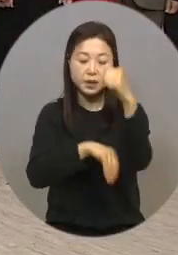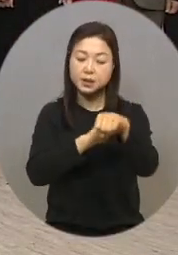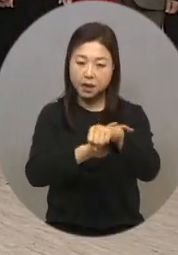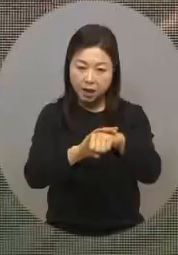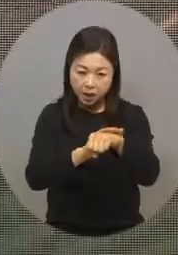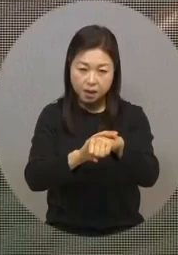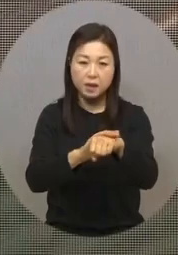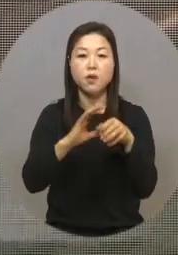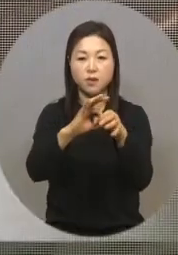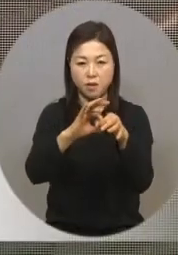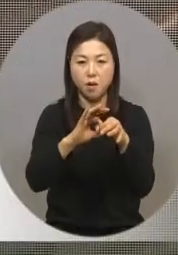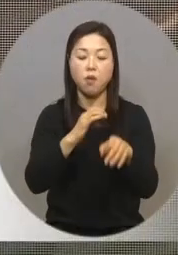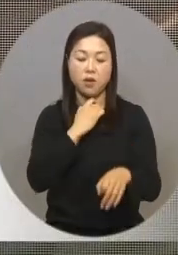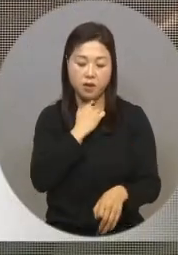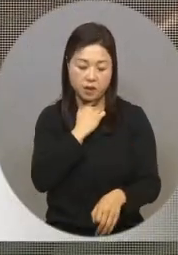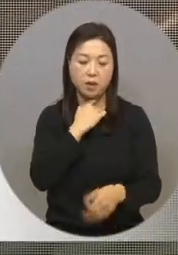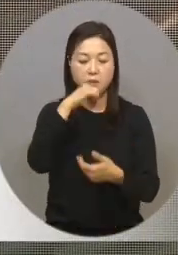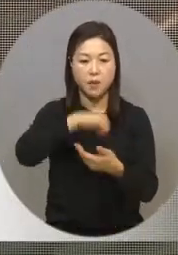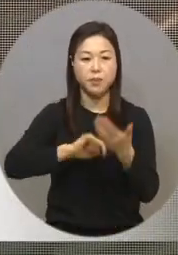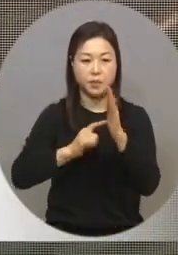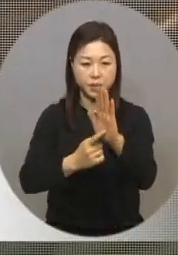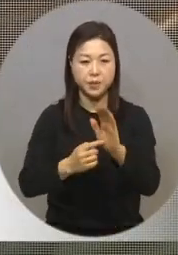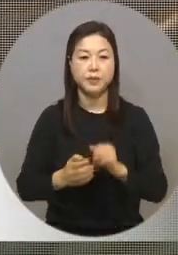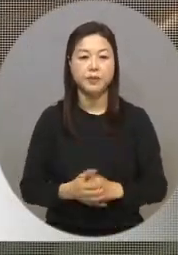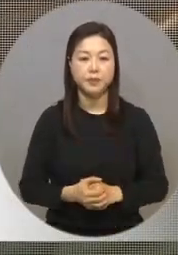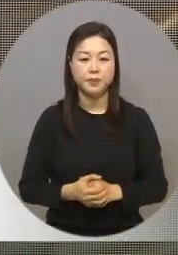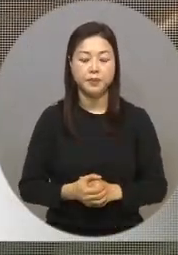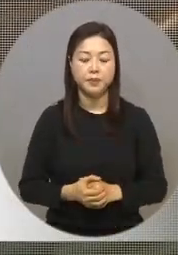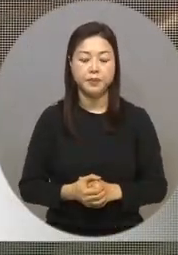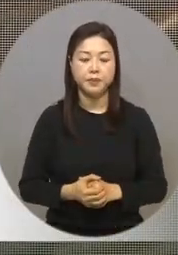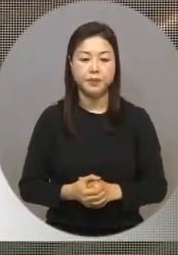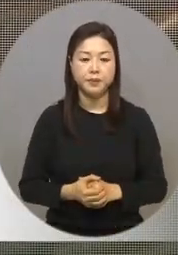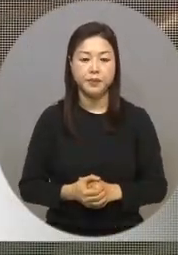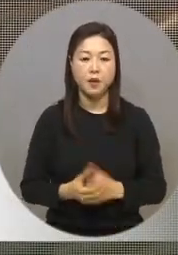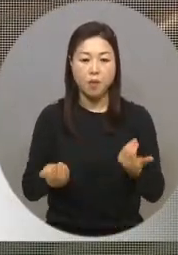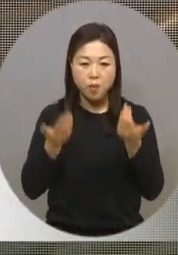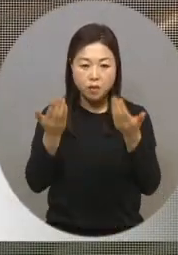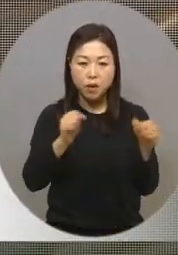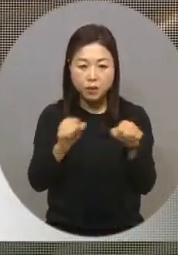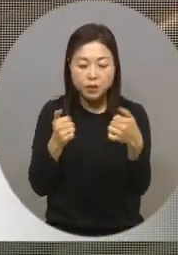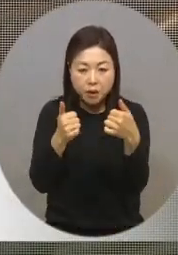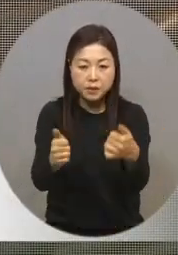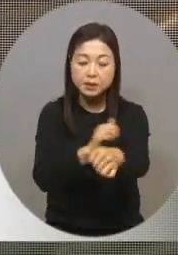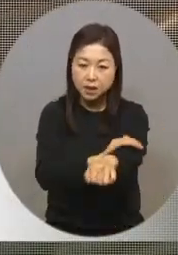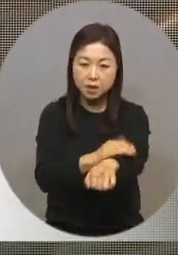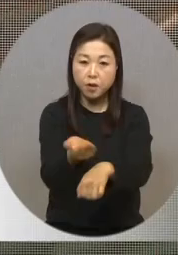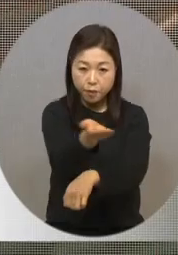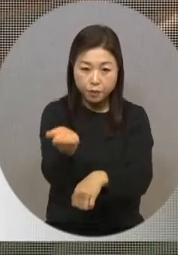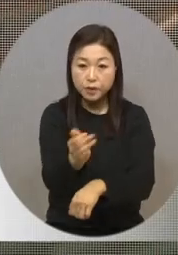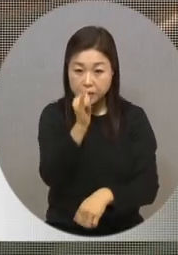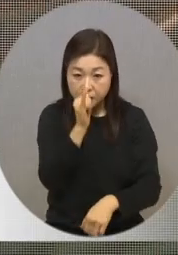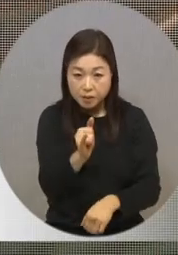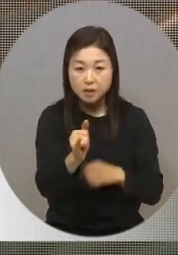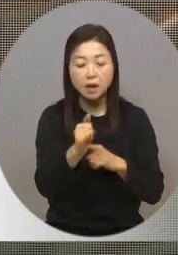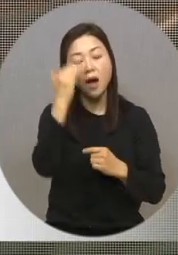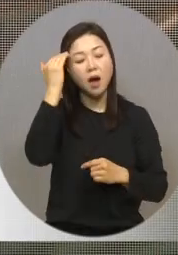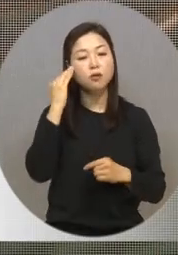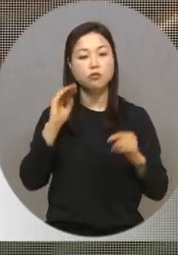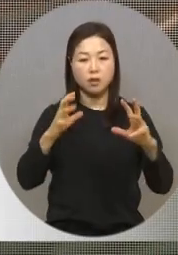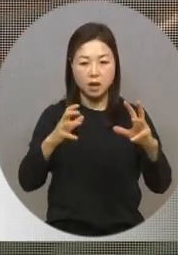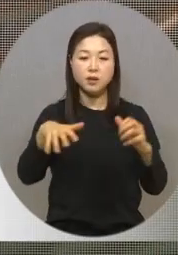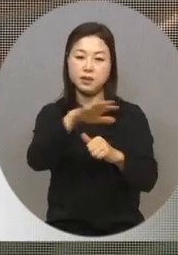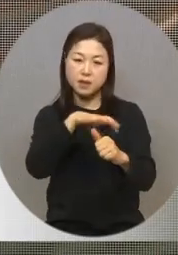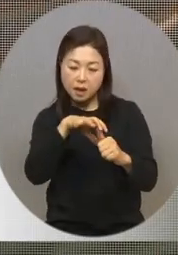이어졌습니다. 여러분 같은 분들이 계셔서 우리나라가 지켜주고 더욱 아름다운 번영을 이룰 수